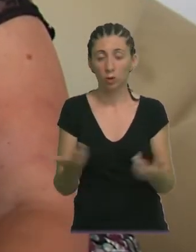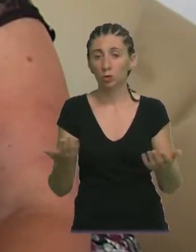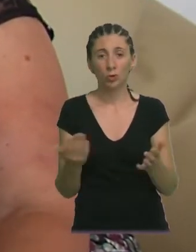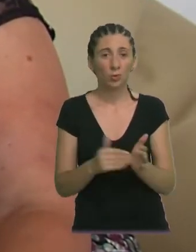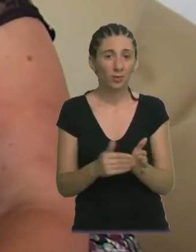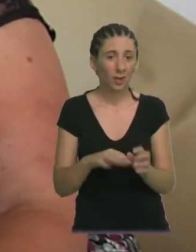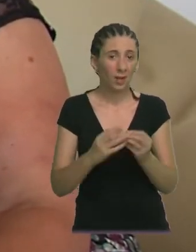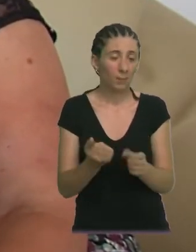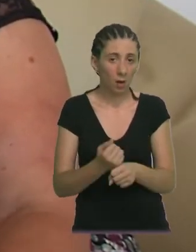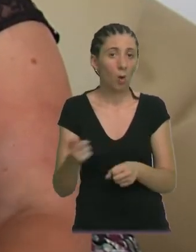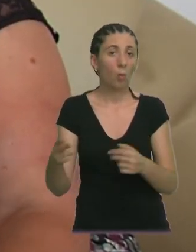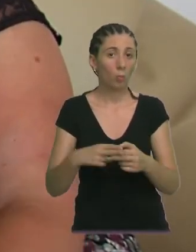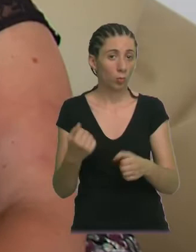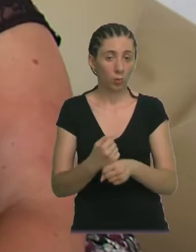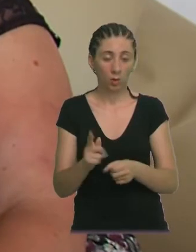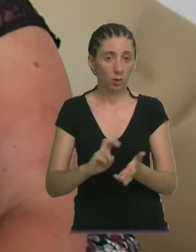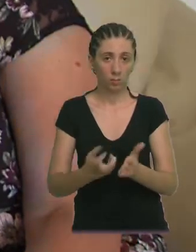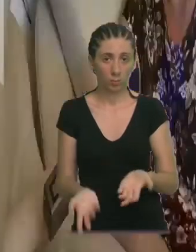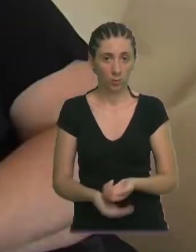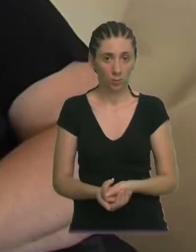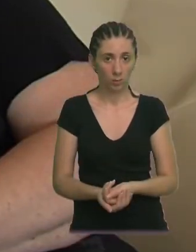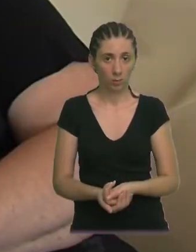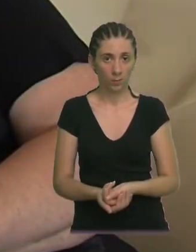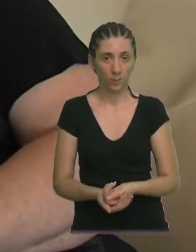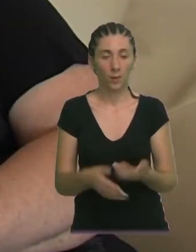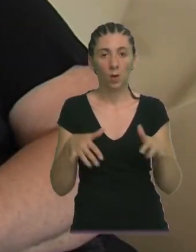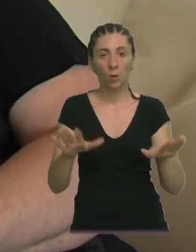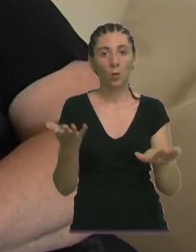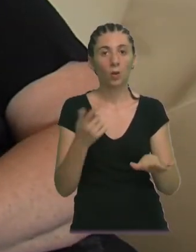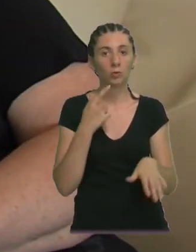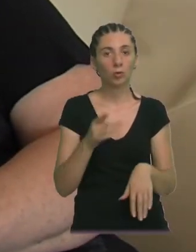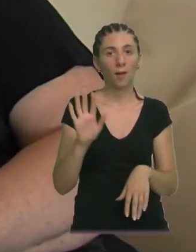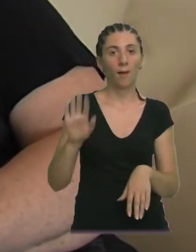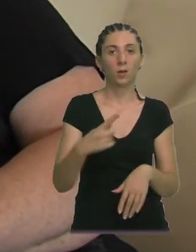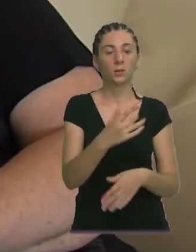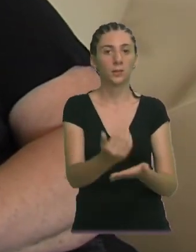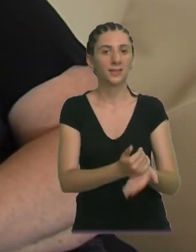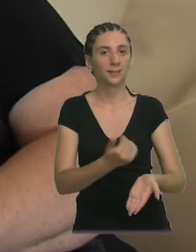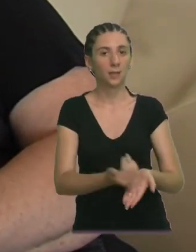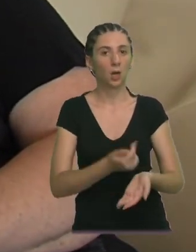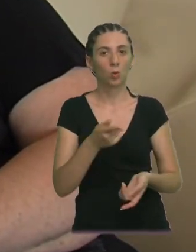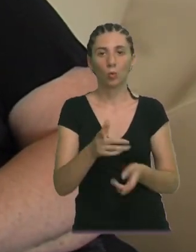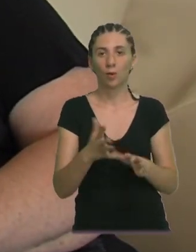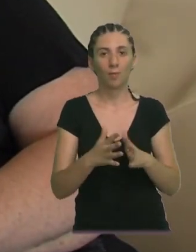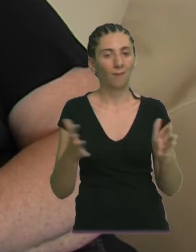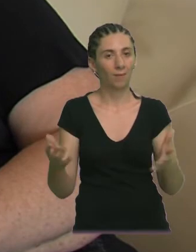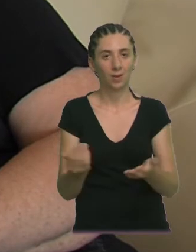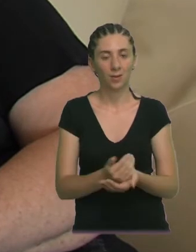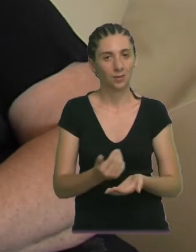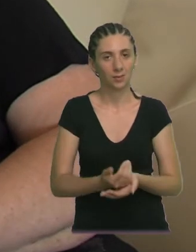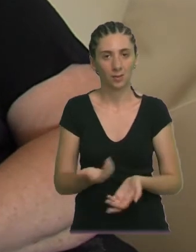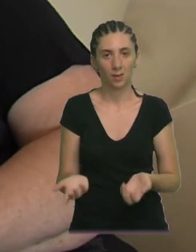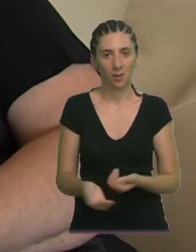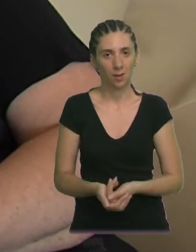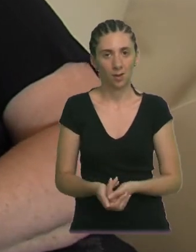šta god da treba raditi, one će raditi. Ljudi kad kažu, ah, zarađujete, nema tu velike zarade.